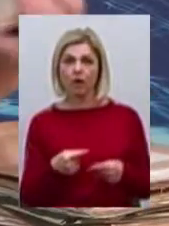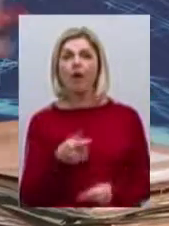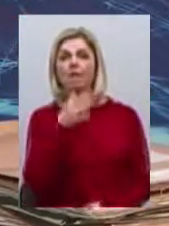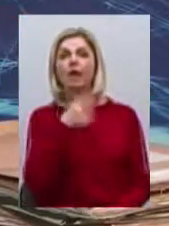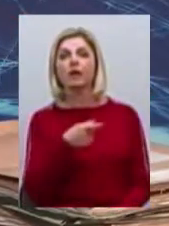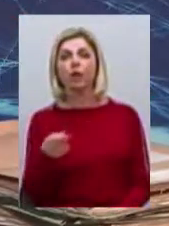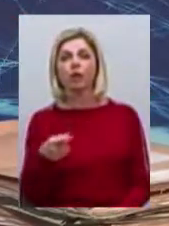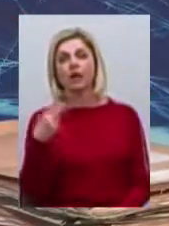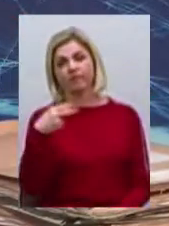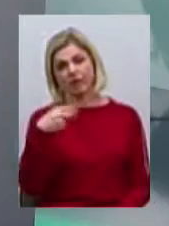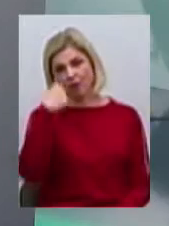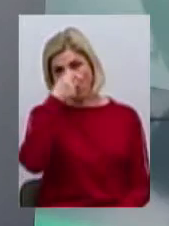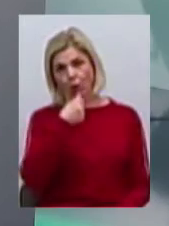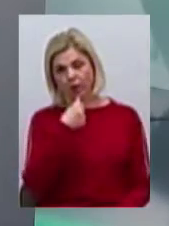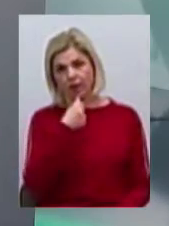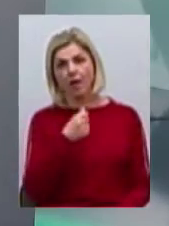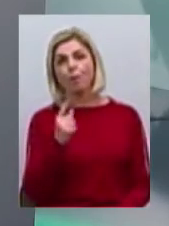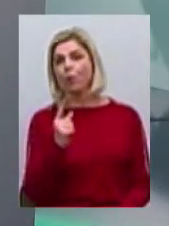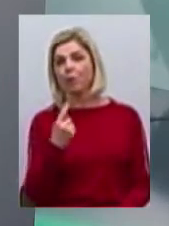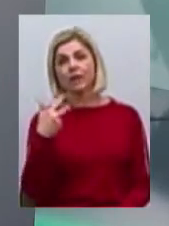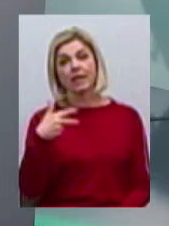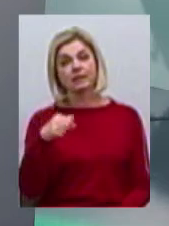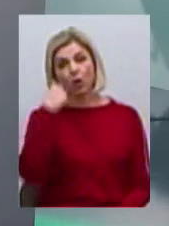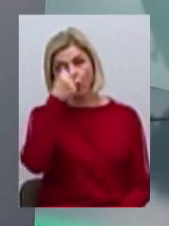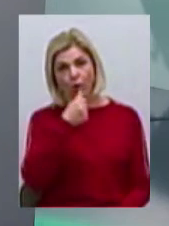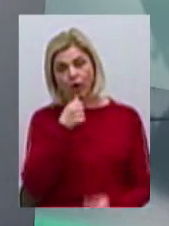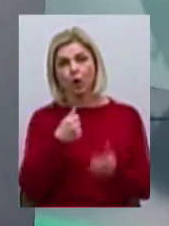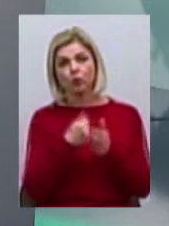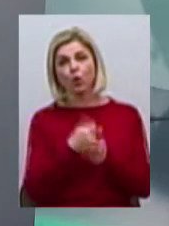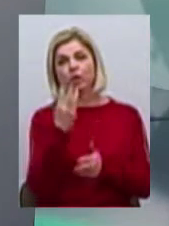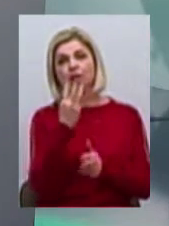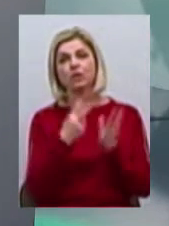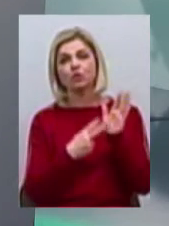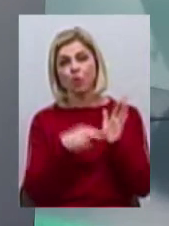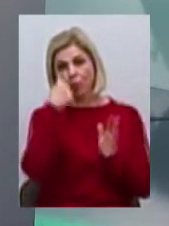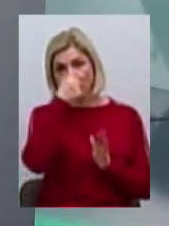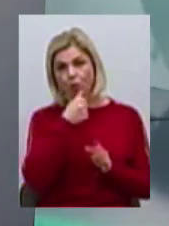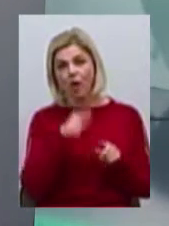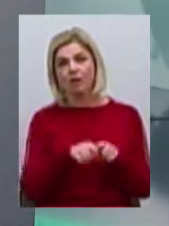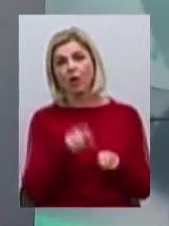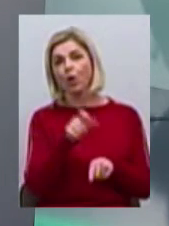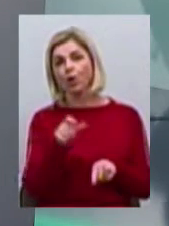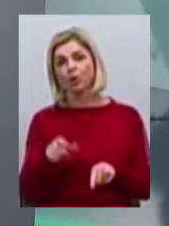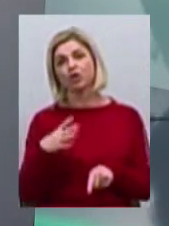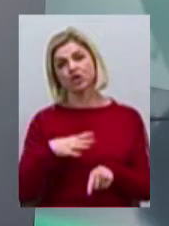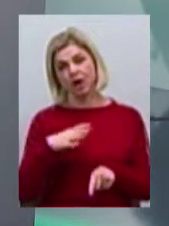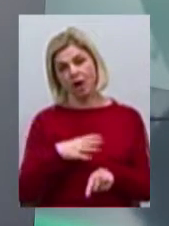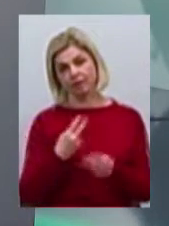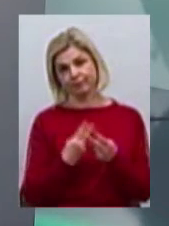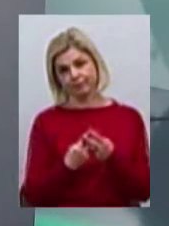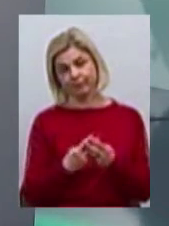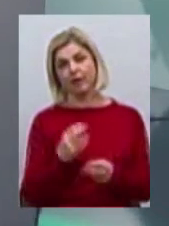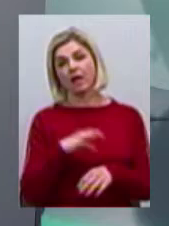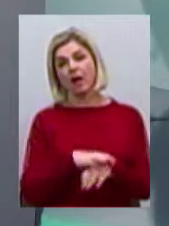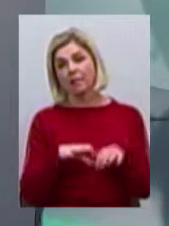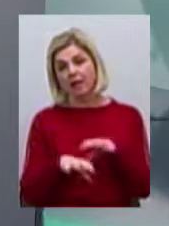Це період 20-ті роки. Бо в 30-ті роки, а особливо до 37-го року, таких людей вже чекали репресії. І вже